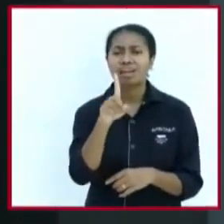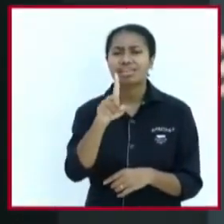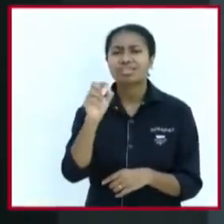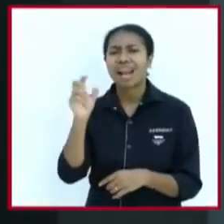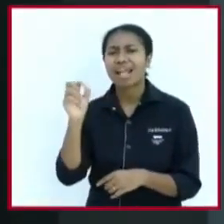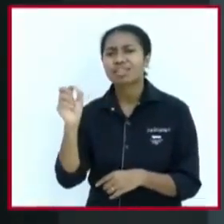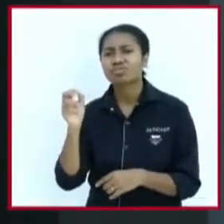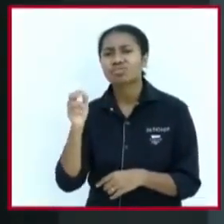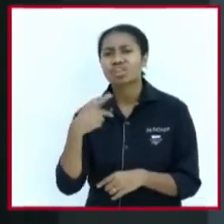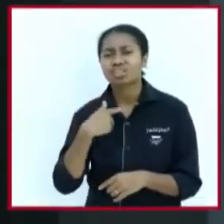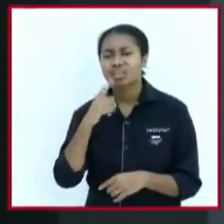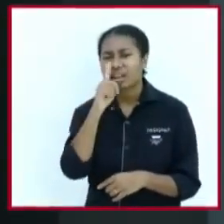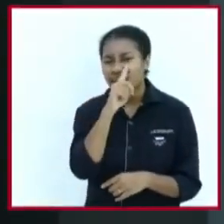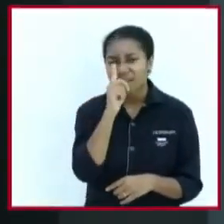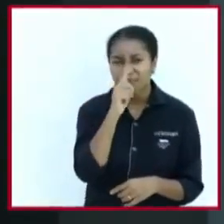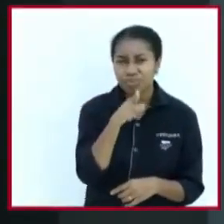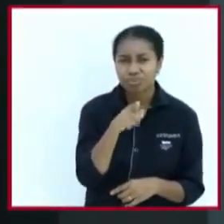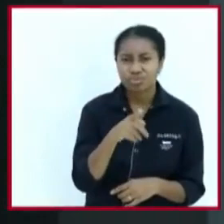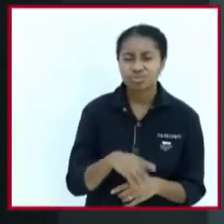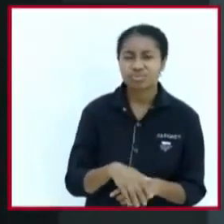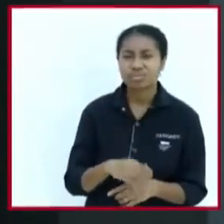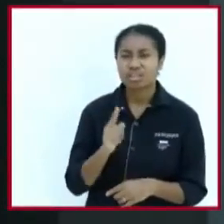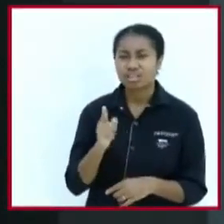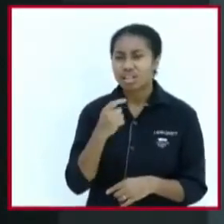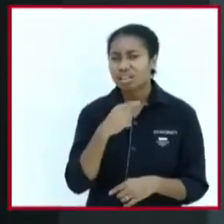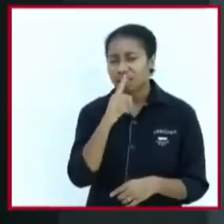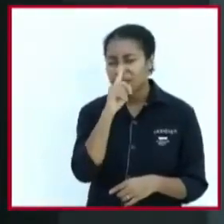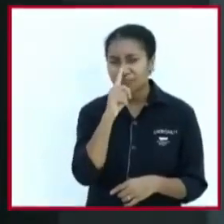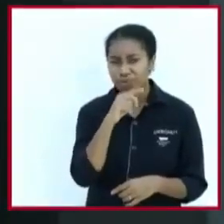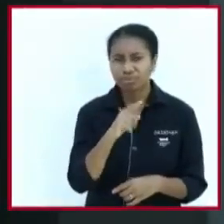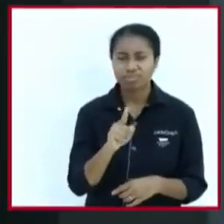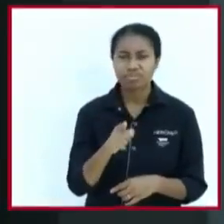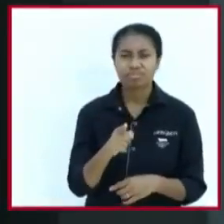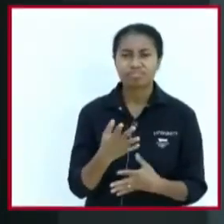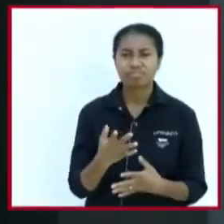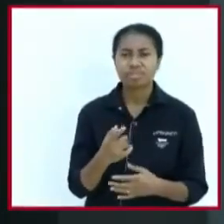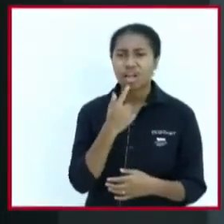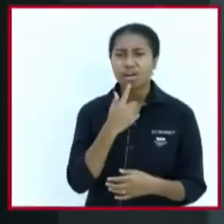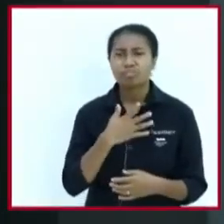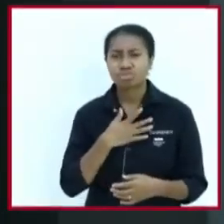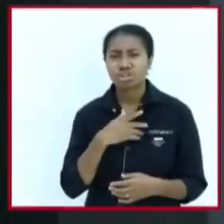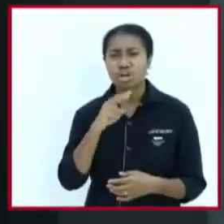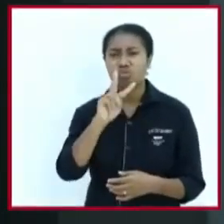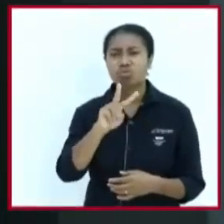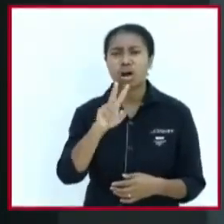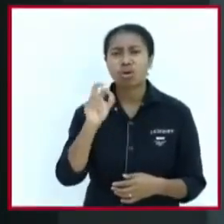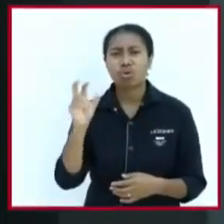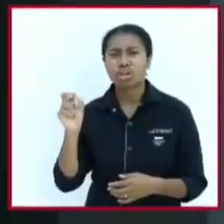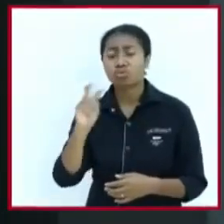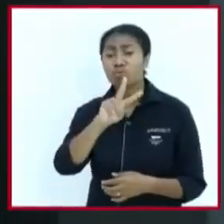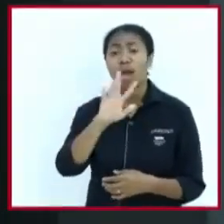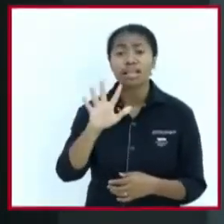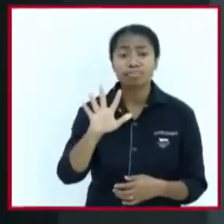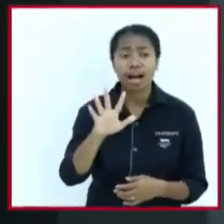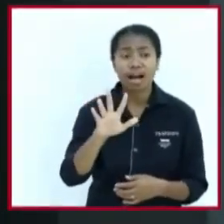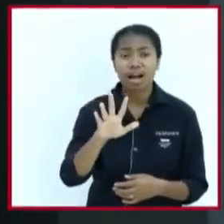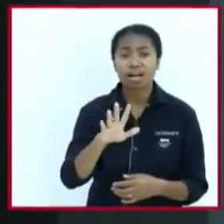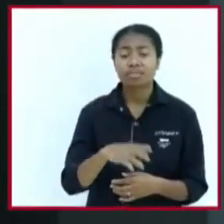Hai Reza ketipu Dia begini dipegang satu uang koin 100 tapi saya punya dua koin